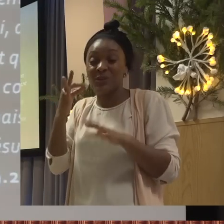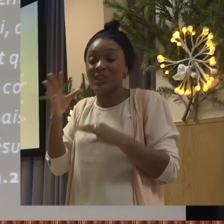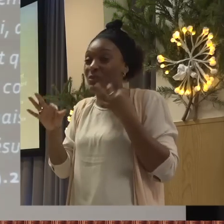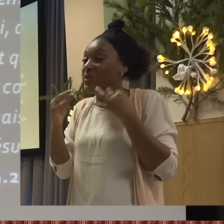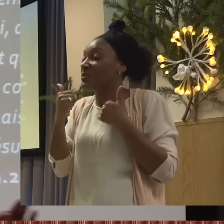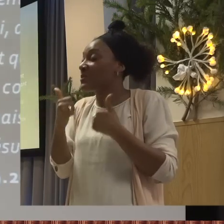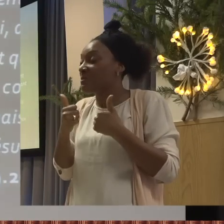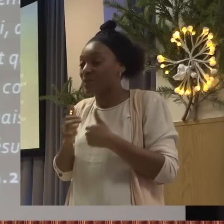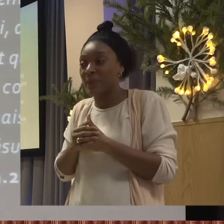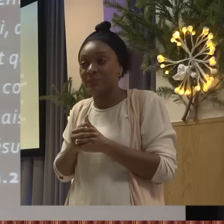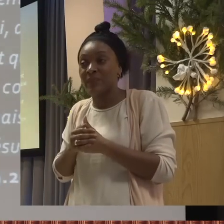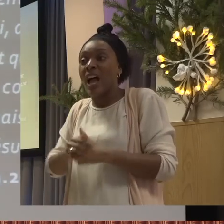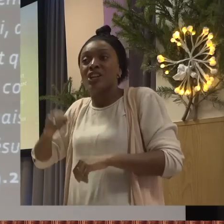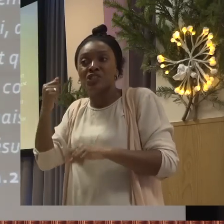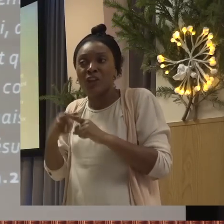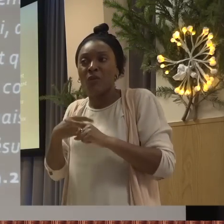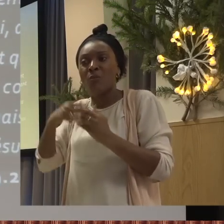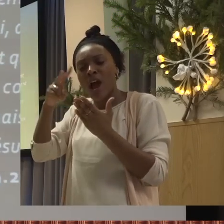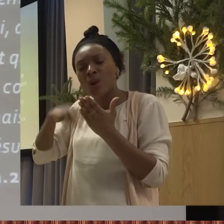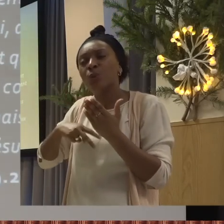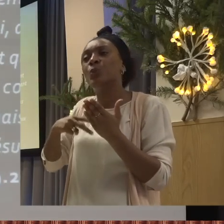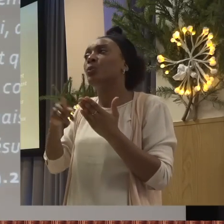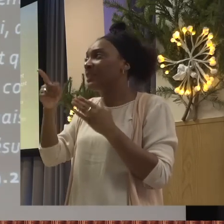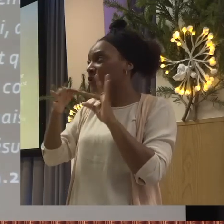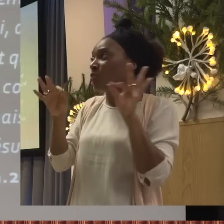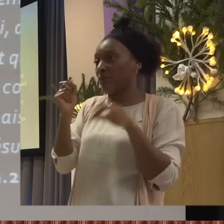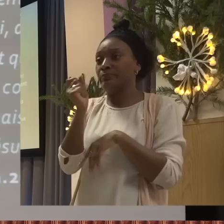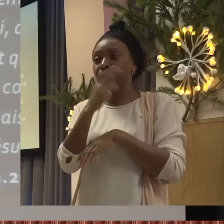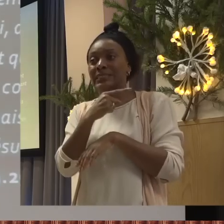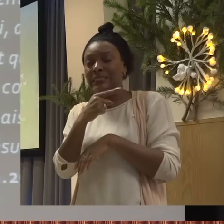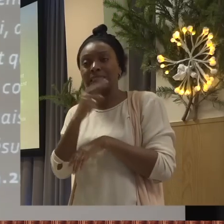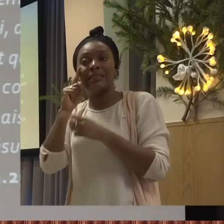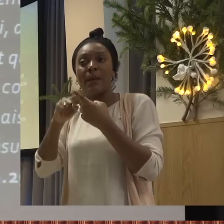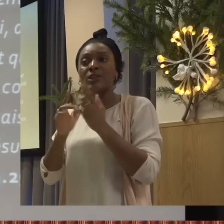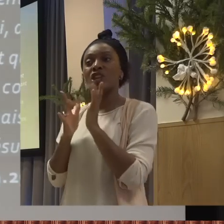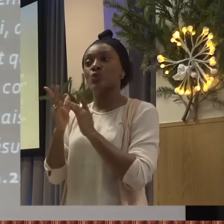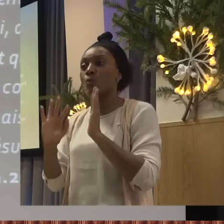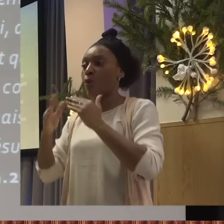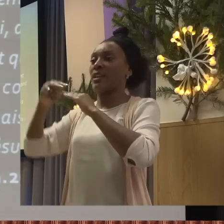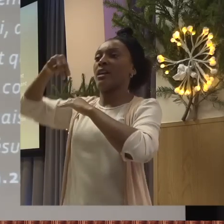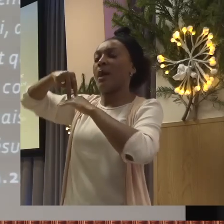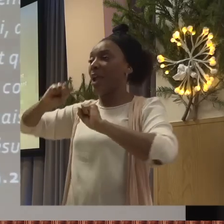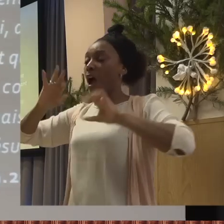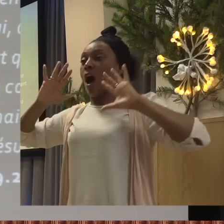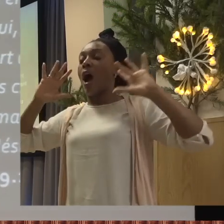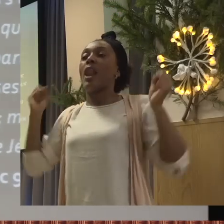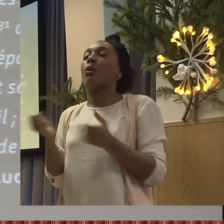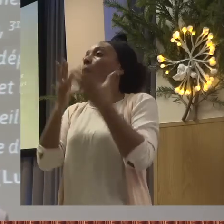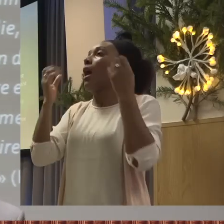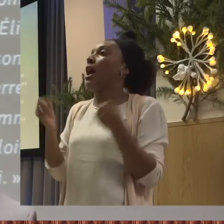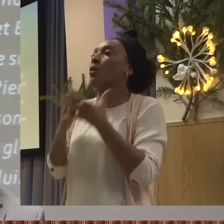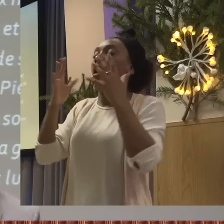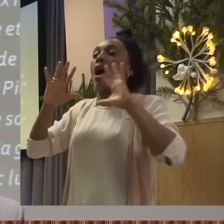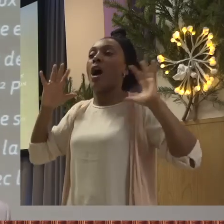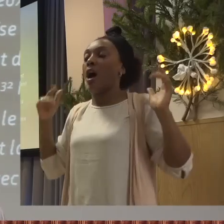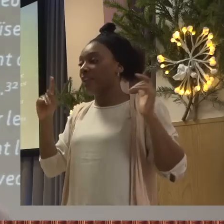Moi, personnellement, chaque fois que je lisais l'histoire de la montagne de transfiguration, j'étais orienté vers la gloire. Nous allons construire 3